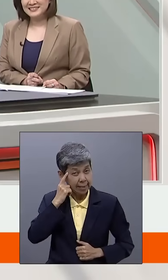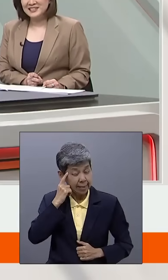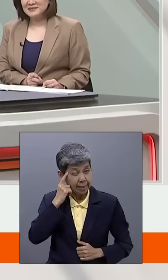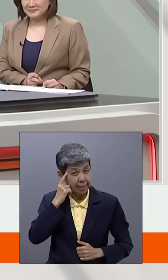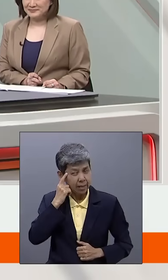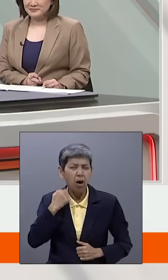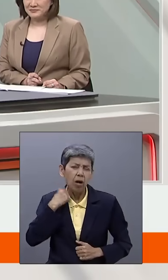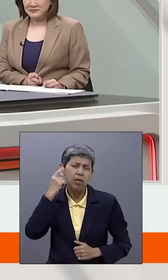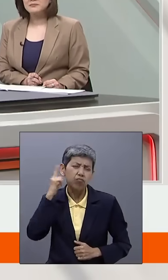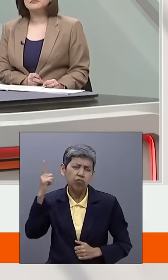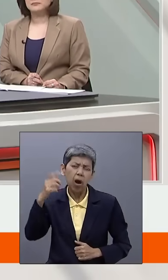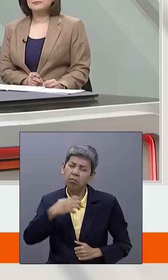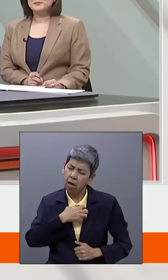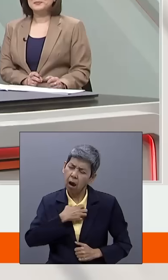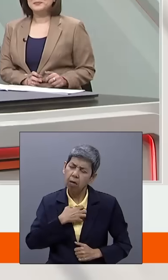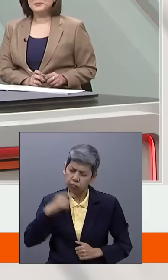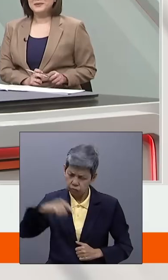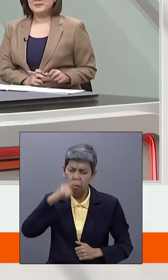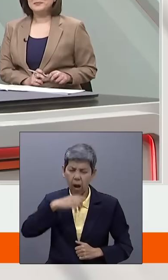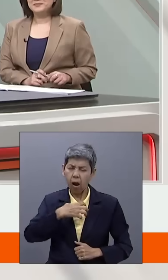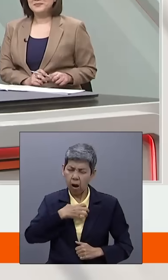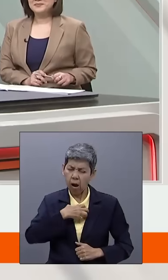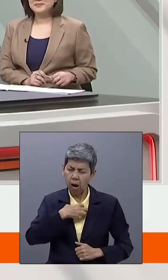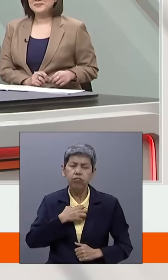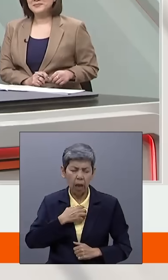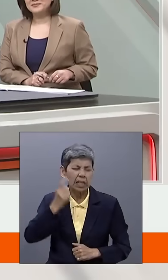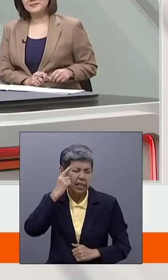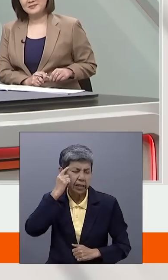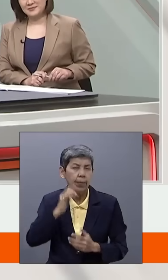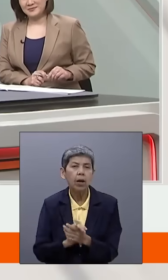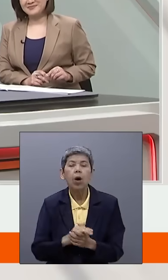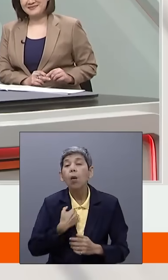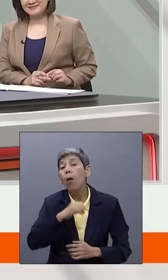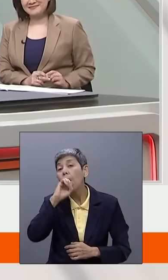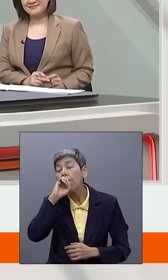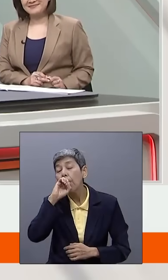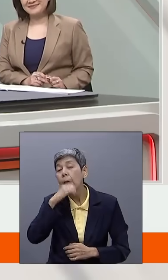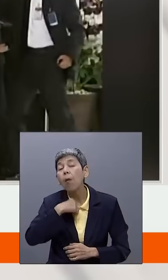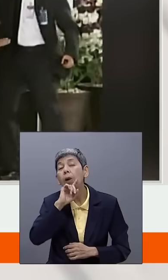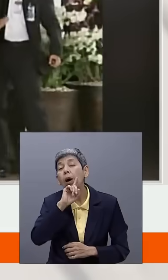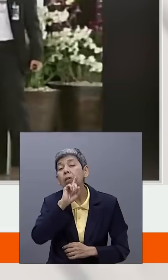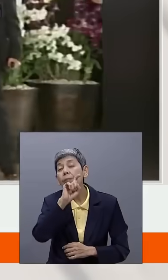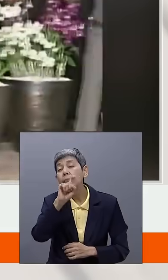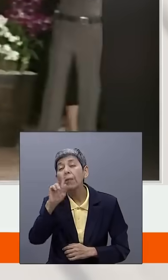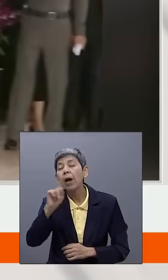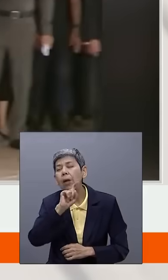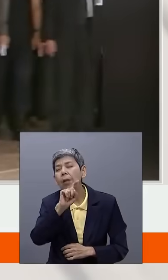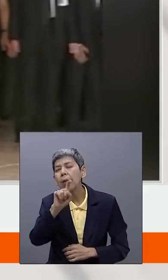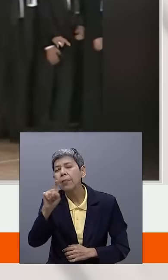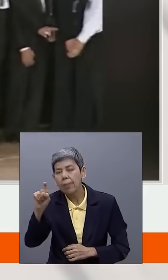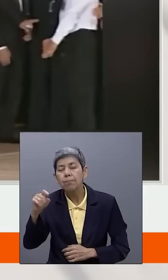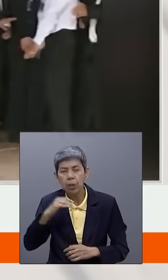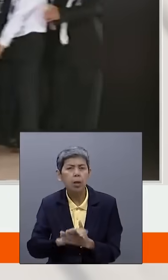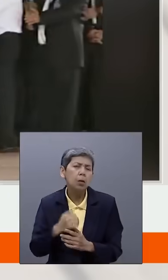คะ ผมว่าคุณทักษิณตั้งใจกลับแน่นอนครับแล้วก็ผมพูดแล้วก็ถูกถามจากสื่อมวลชนพอสมควรผ